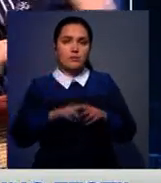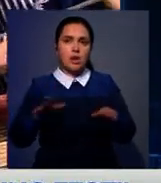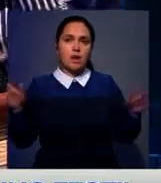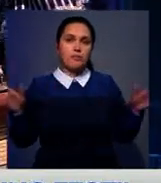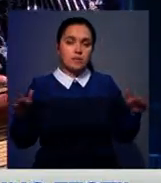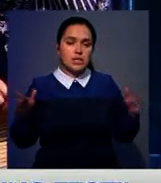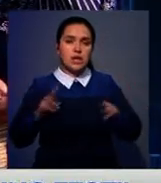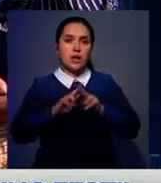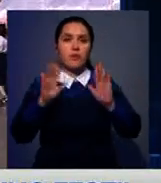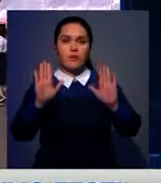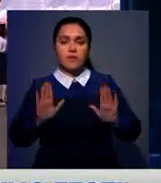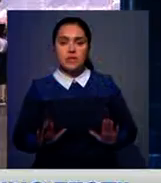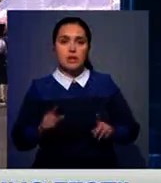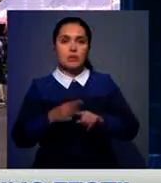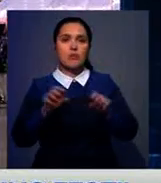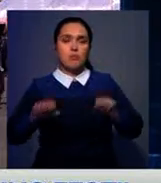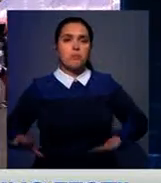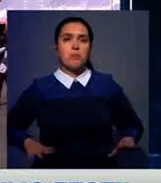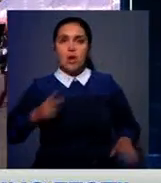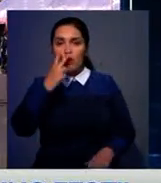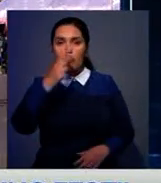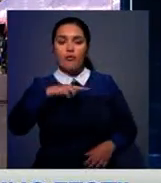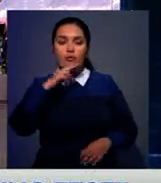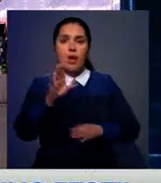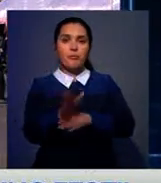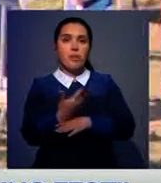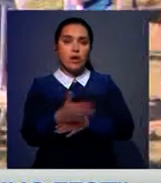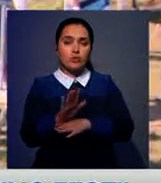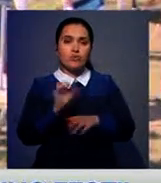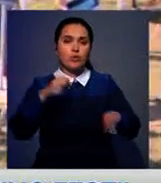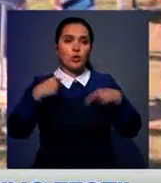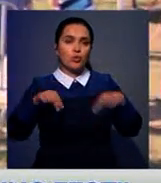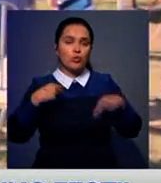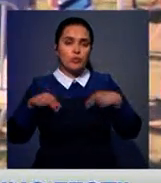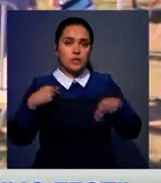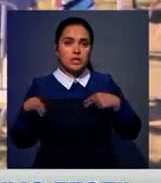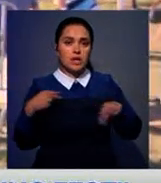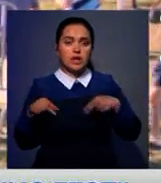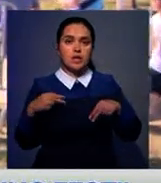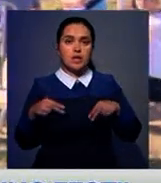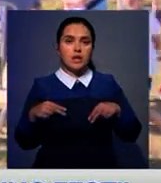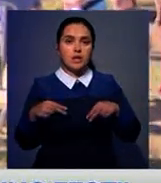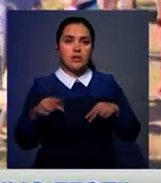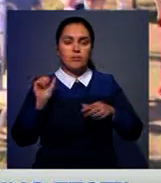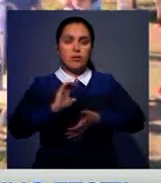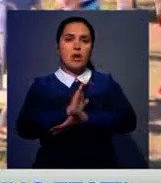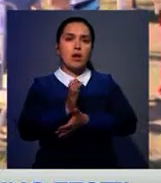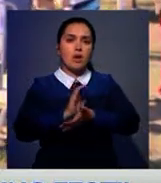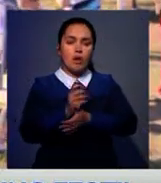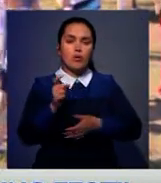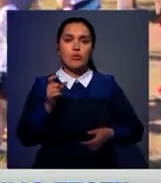выставке. Тут же можно базар увидеть, прогуляться по нему, купить сувениры какие-то национальные. Вместе с гончаром вылепить хум,